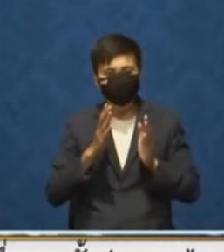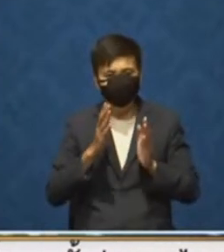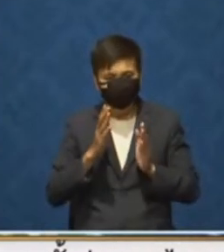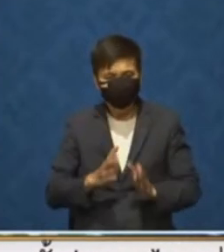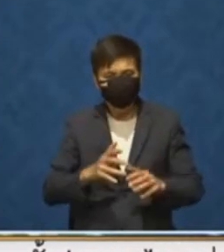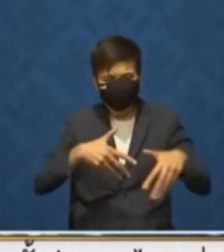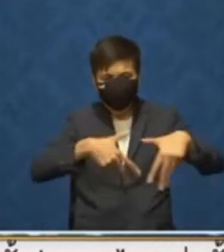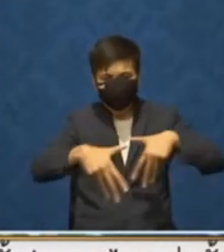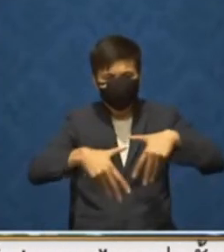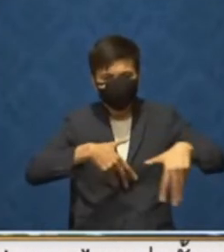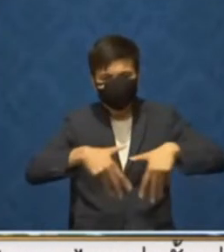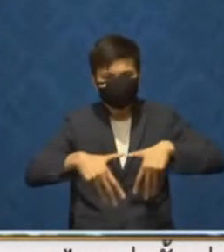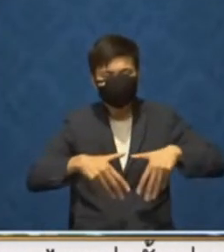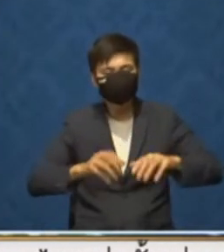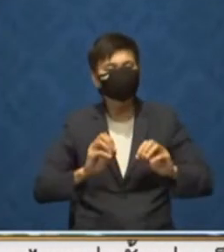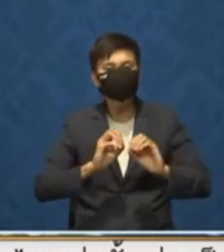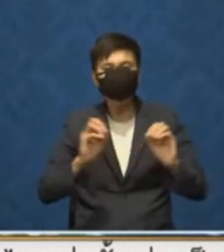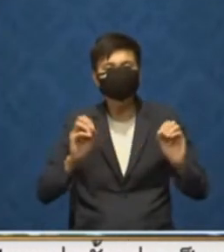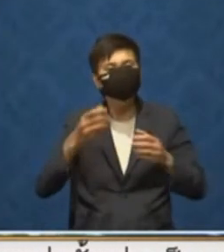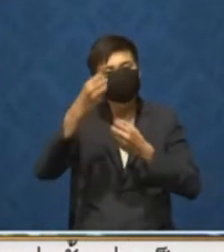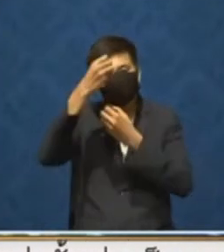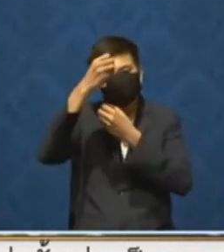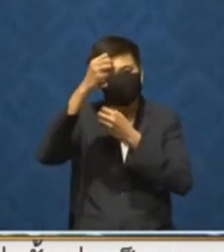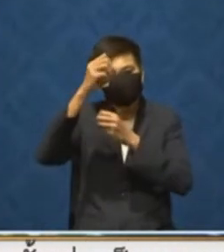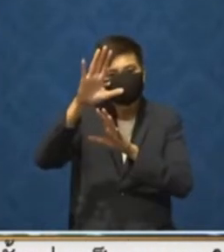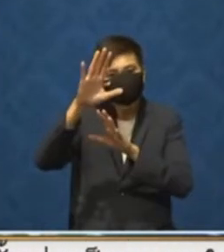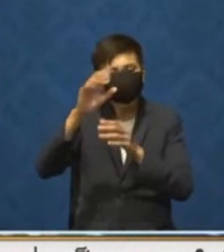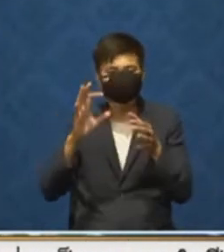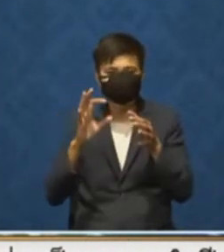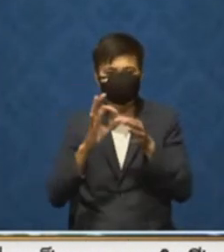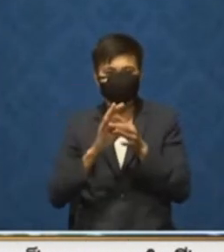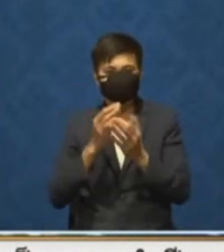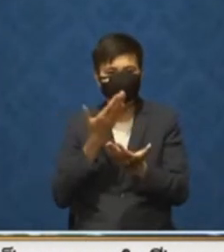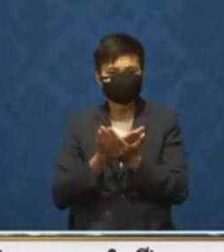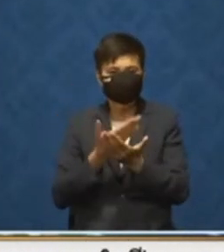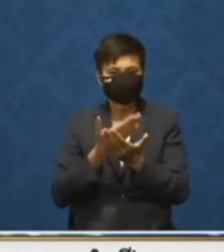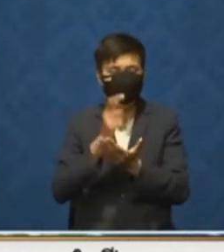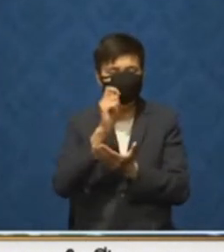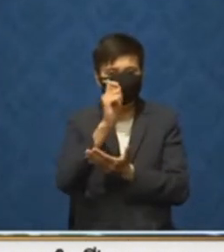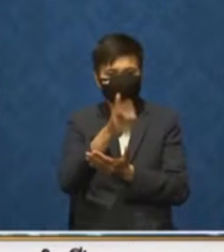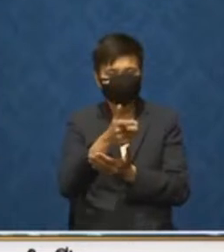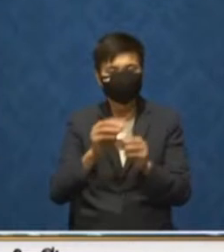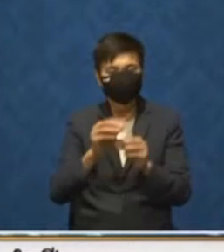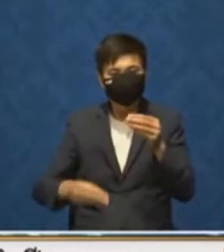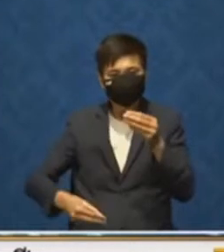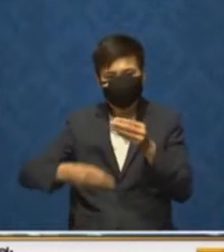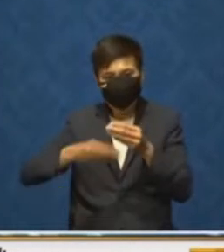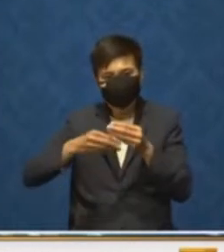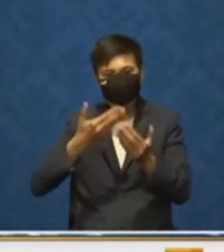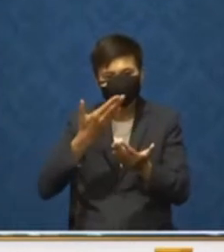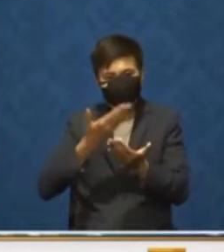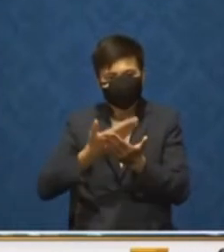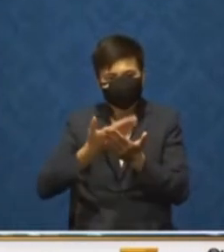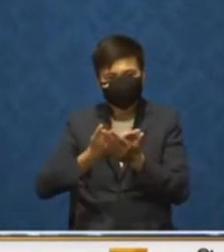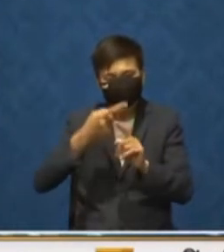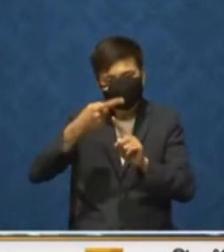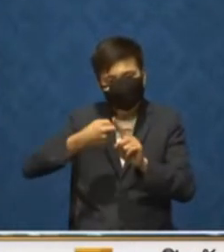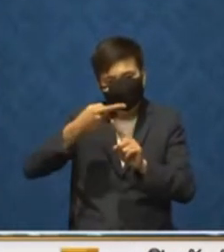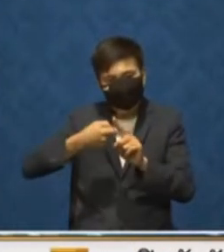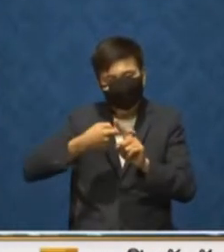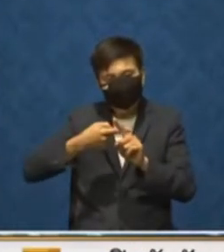ก็ไม่สนใจเรื่องรถรายจ่ายเพิ่มรายได้และขยายโอกาส